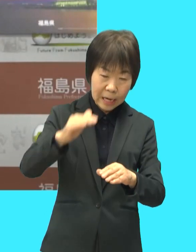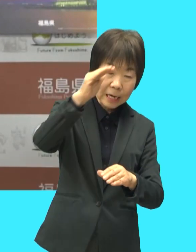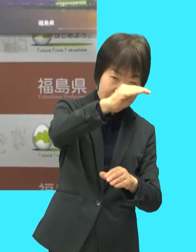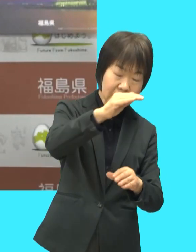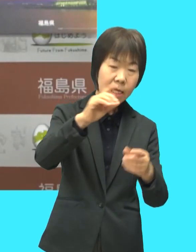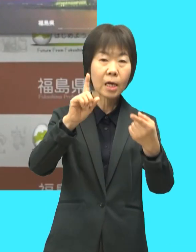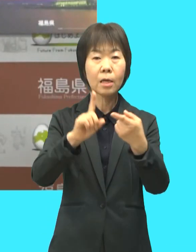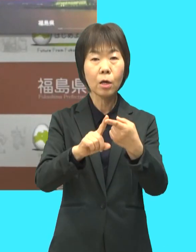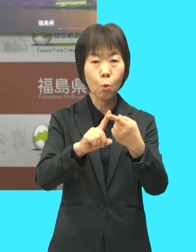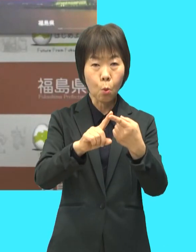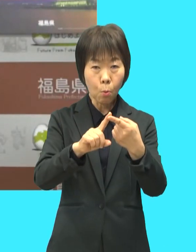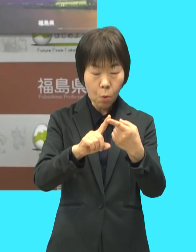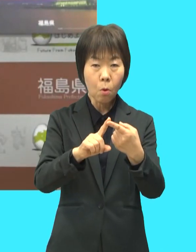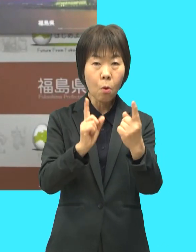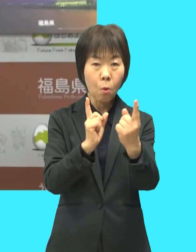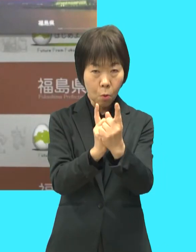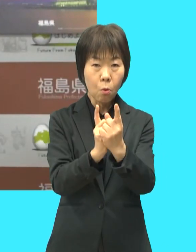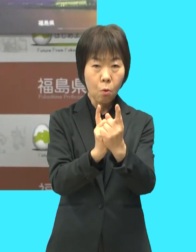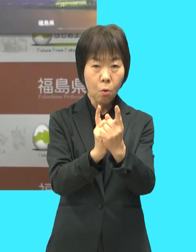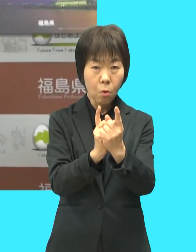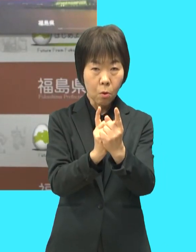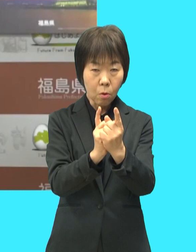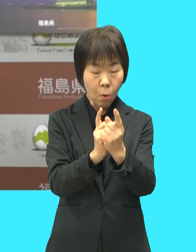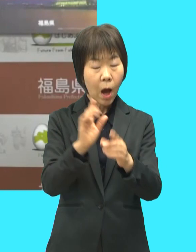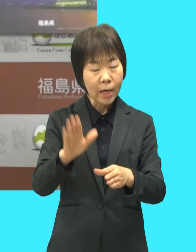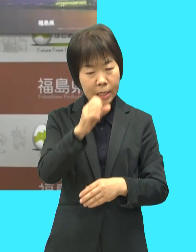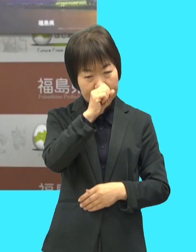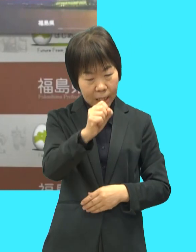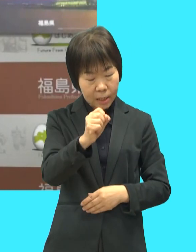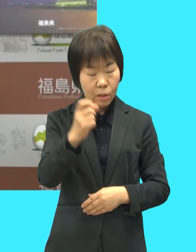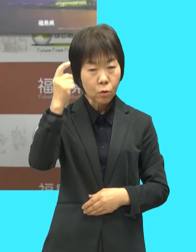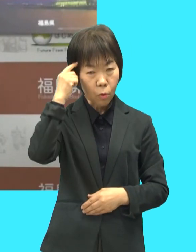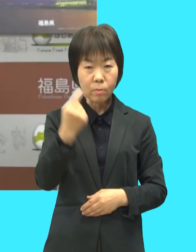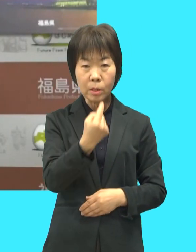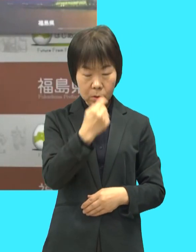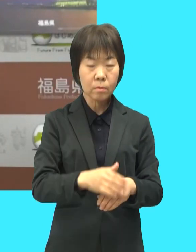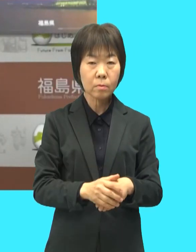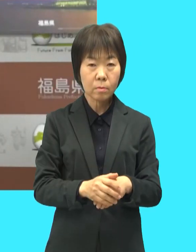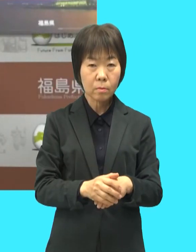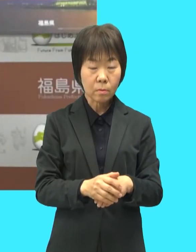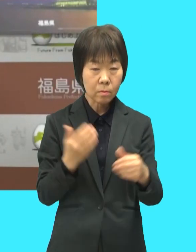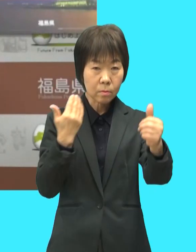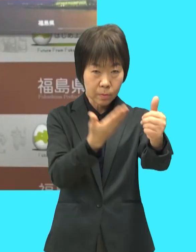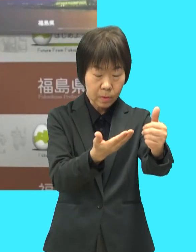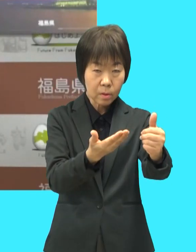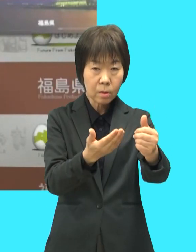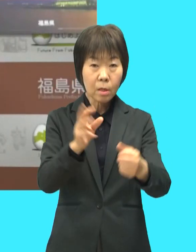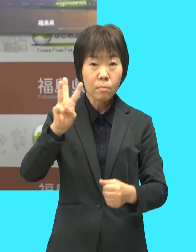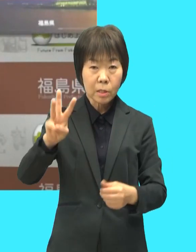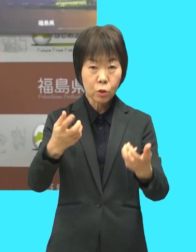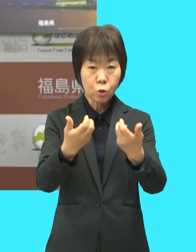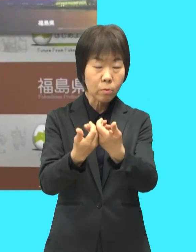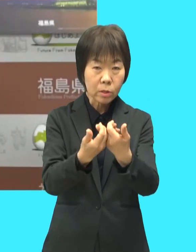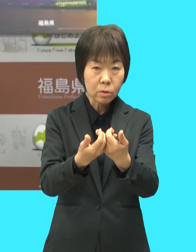応というものも私自身はあっていいかと考えております。 最後に一つ、 3つの密というお